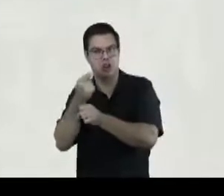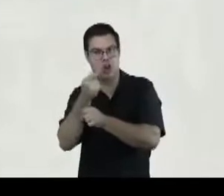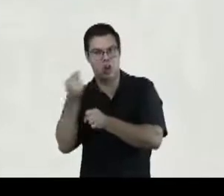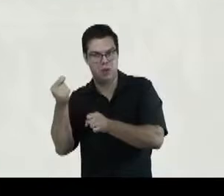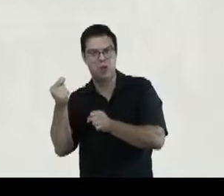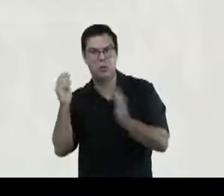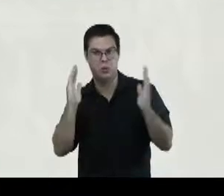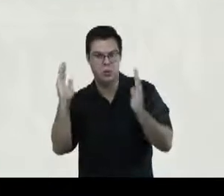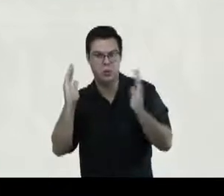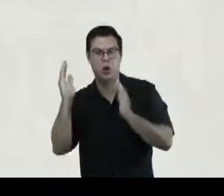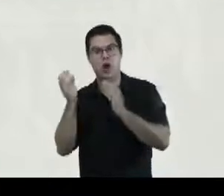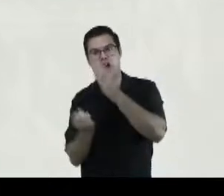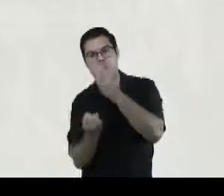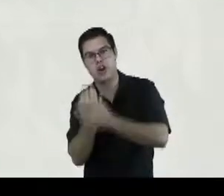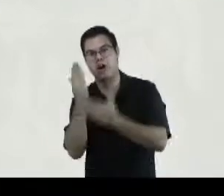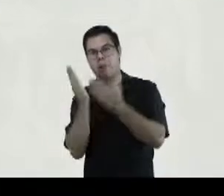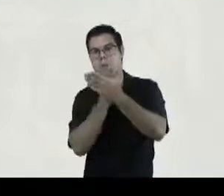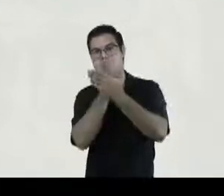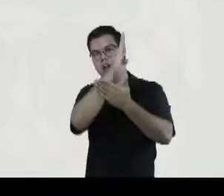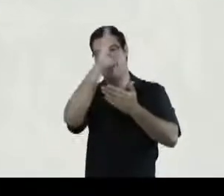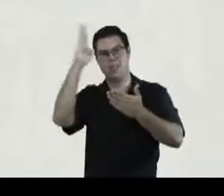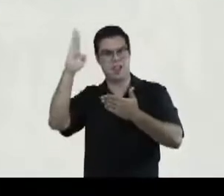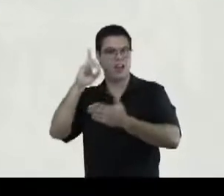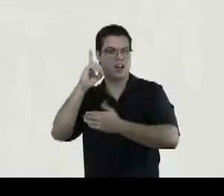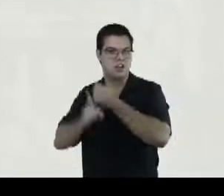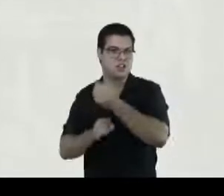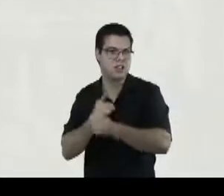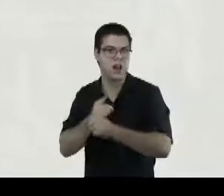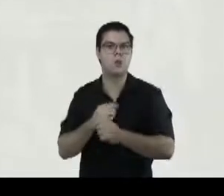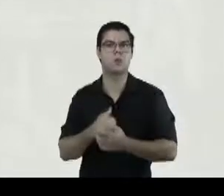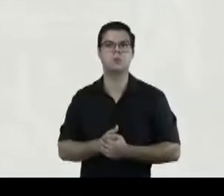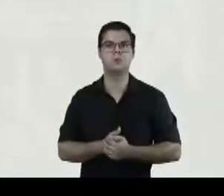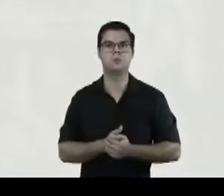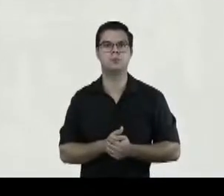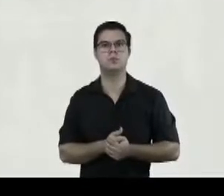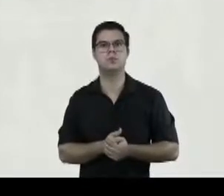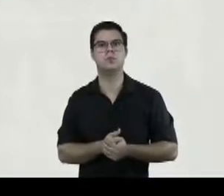Voyez la notice d'un peu plus près, elle est beaucoup plus